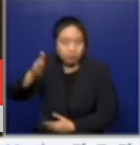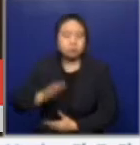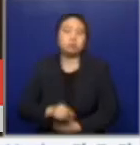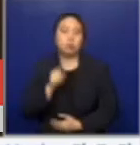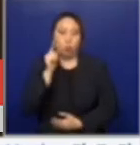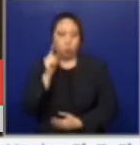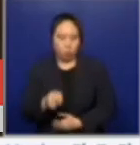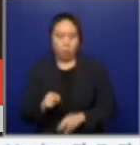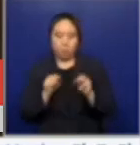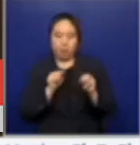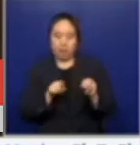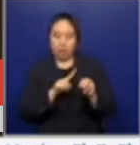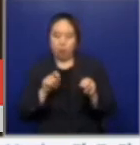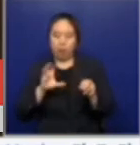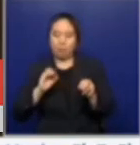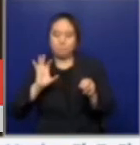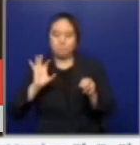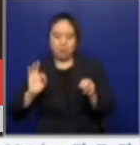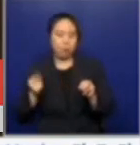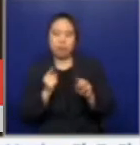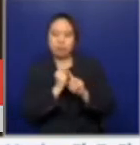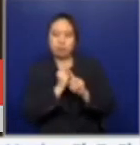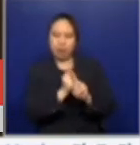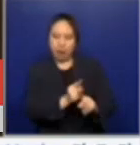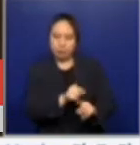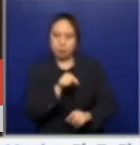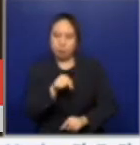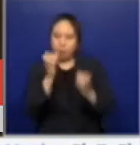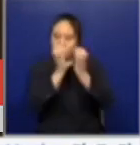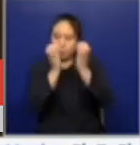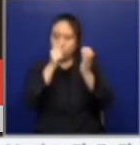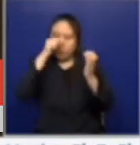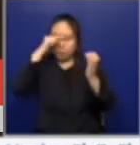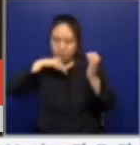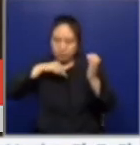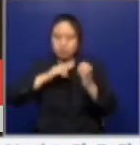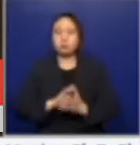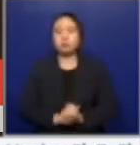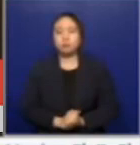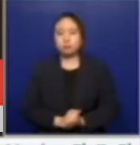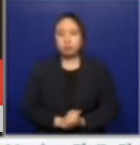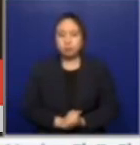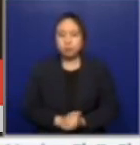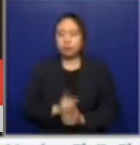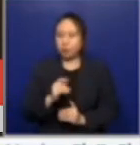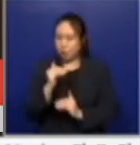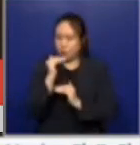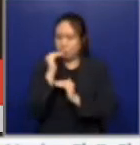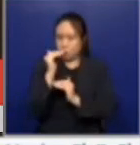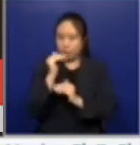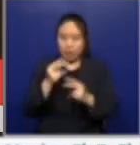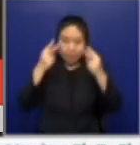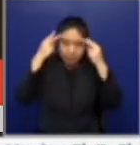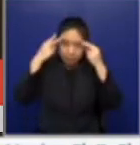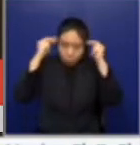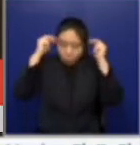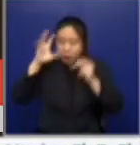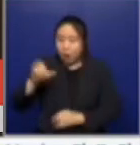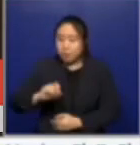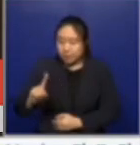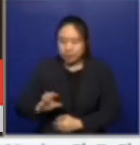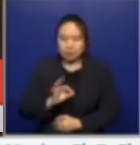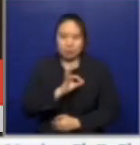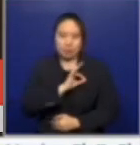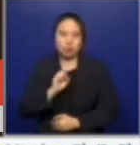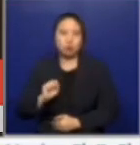ตามมาตรา159ของรัฐธรรมนูญแห่งราชอาณาจักรไทยและควรกำหนดให้นายกรัฐมนตรีมาจากสมาชิกสภาผู้แทนราษฎ